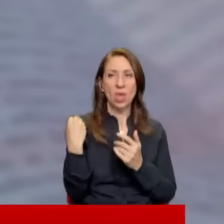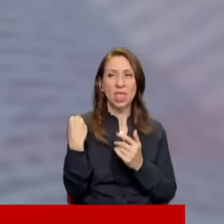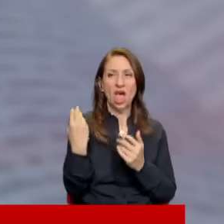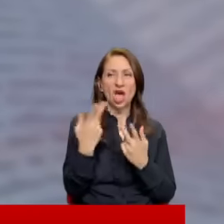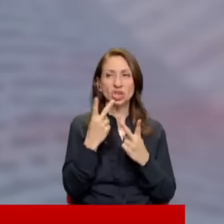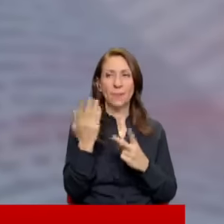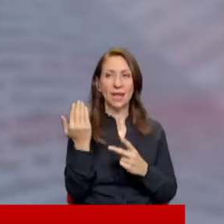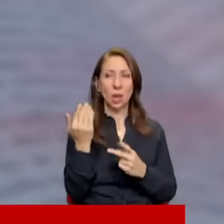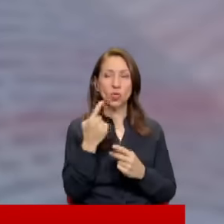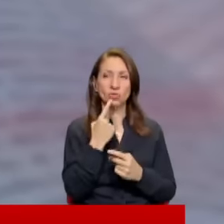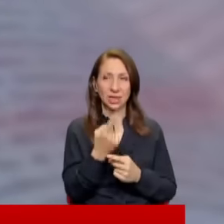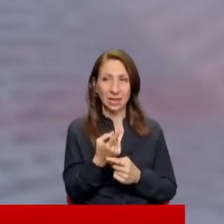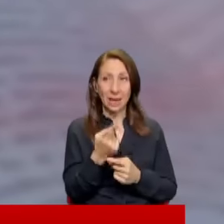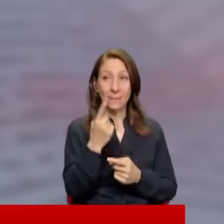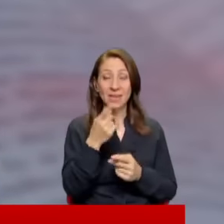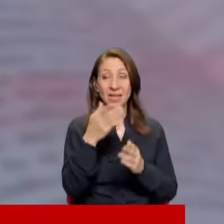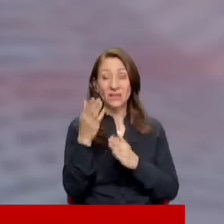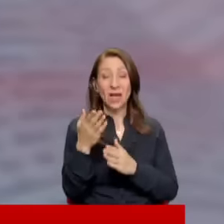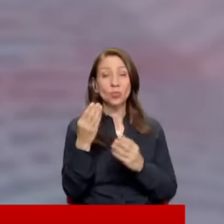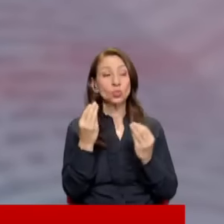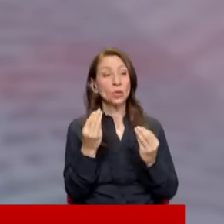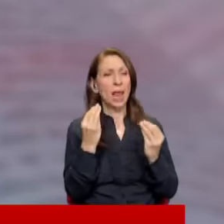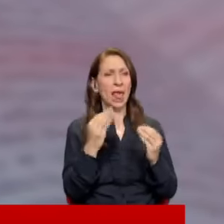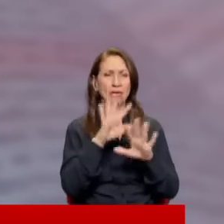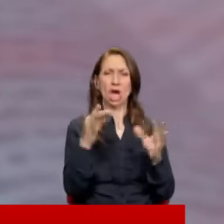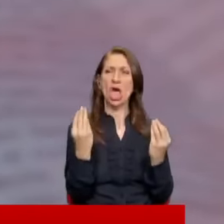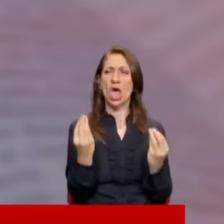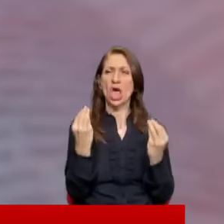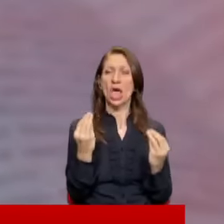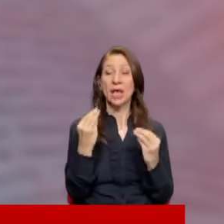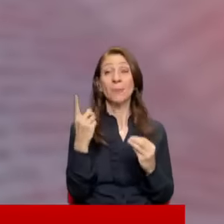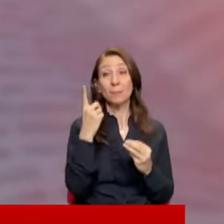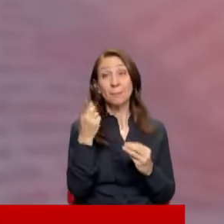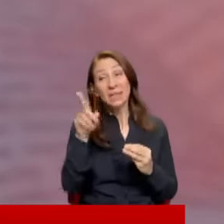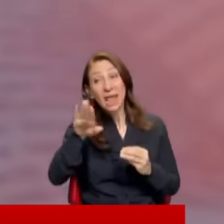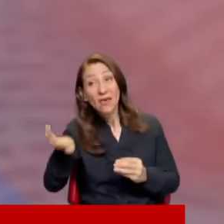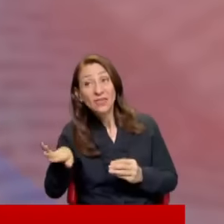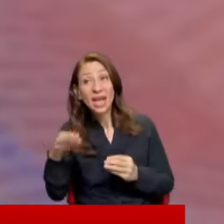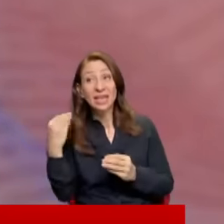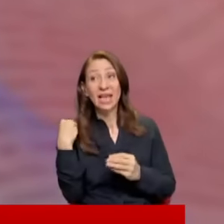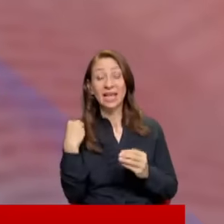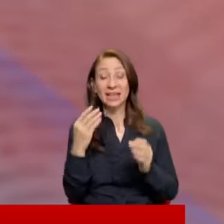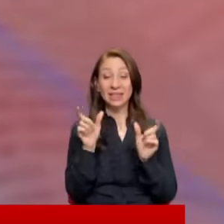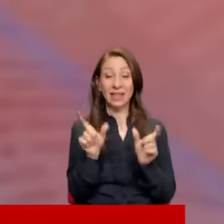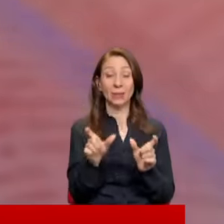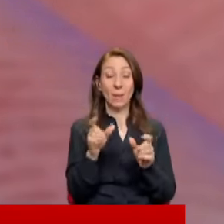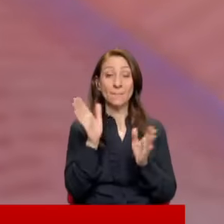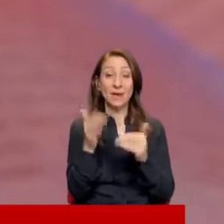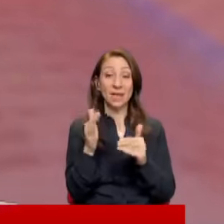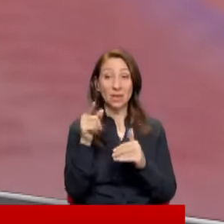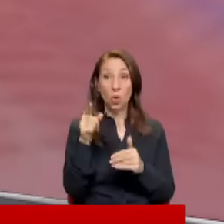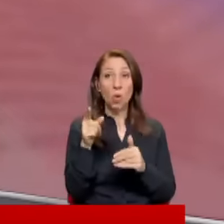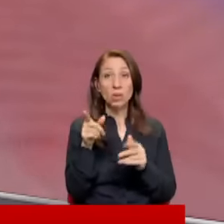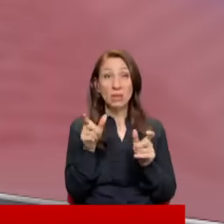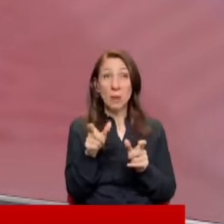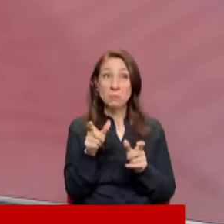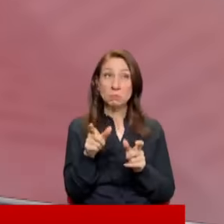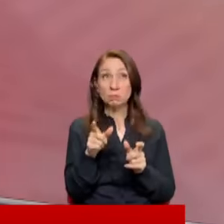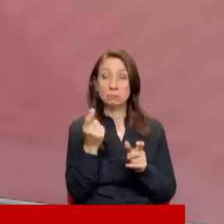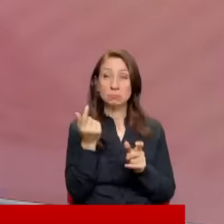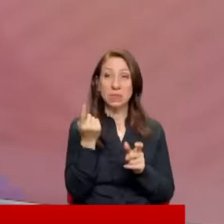bilgisini verdi Bir tarafta pembe tablo bir tarafta yeni tedbirler paketi o yeni tedbirler Belki bir